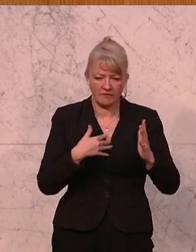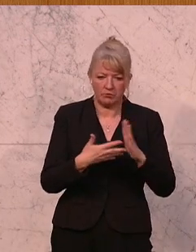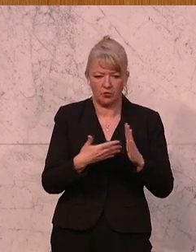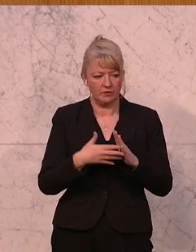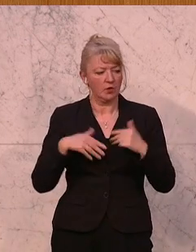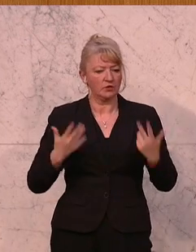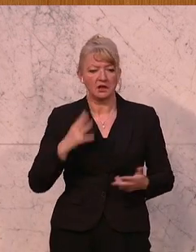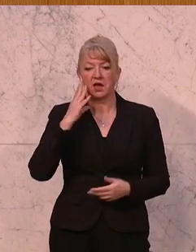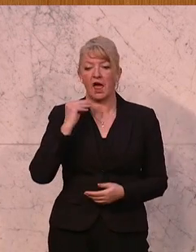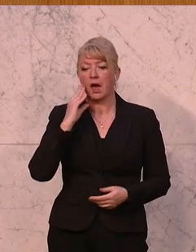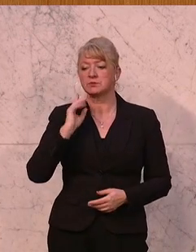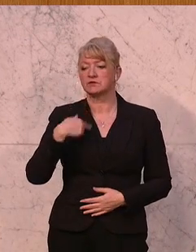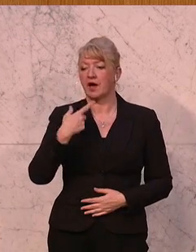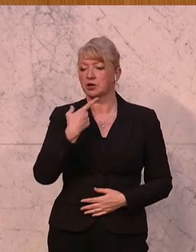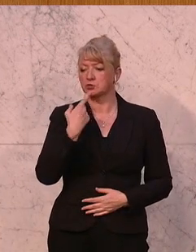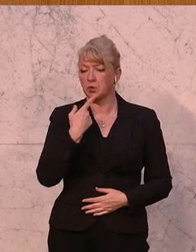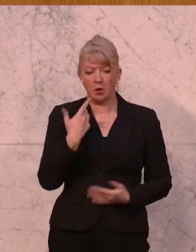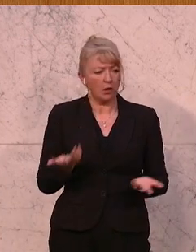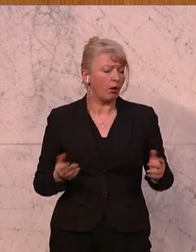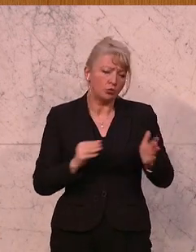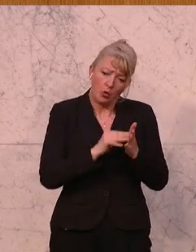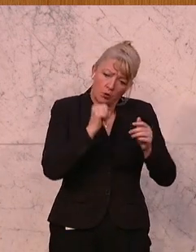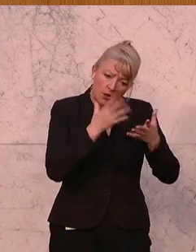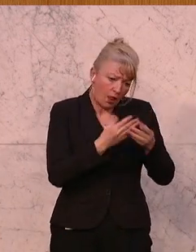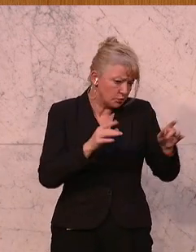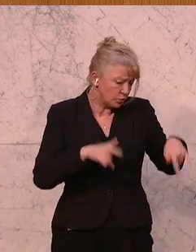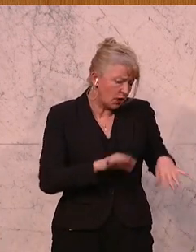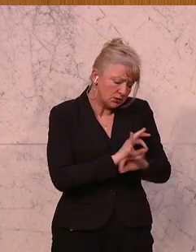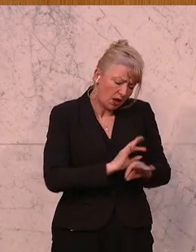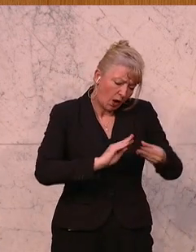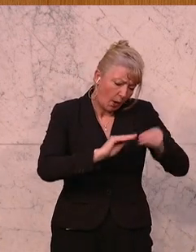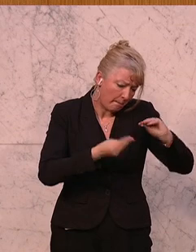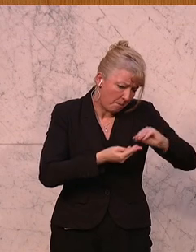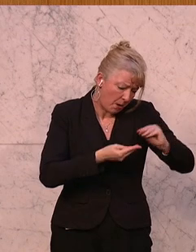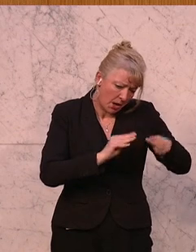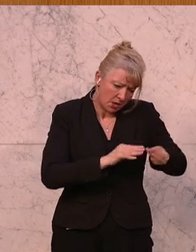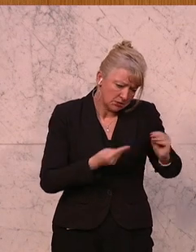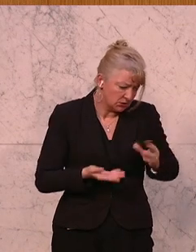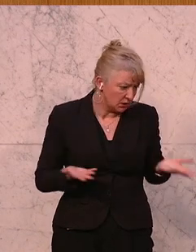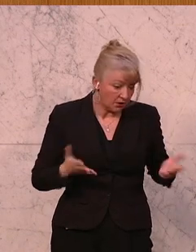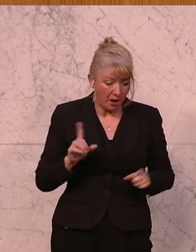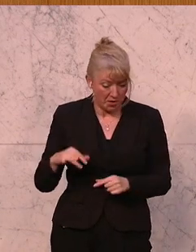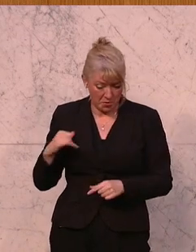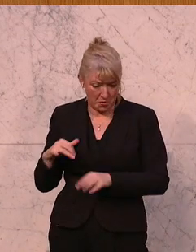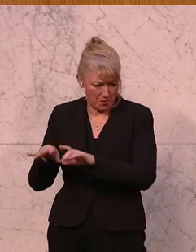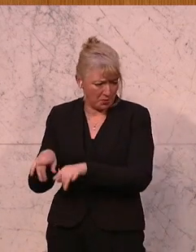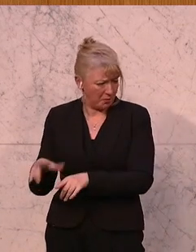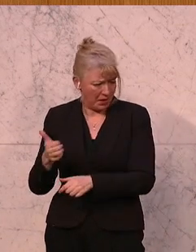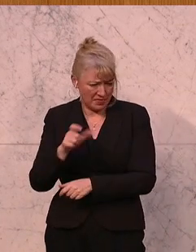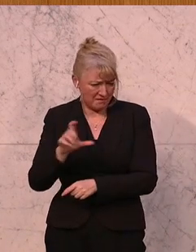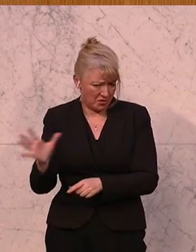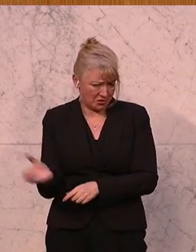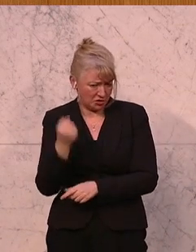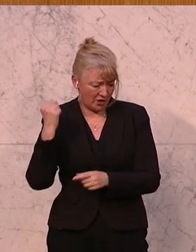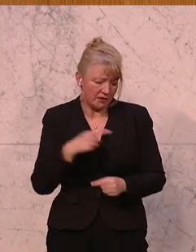im Herbst hat er dann gesagt, na, wir haben noch immer keine Lösung, das ist sehr kompliziert, was der junge Programmierer in einer Woche geschafft hat. Er braucht